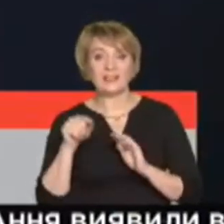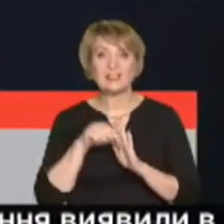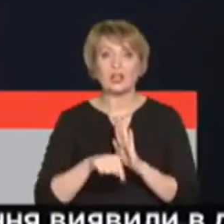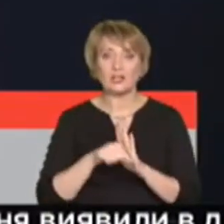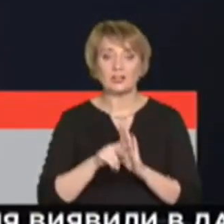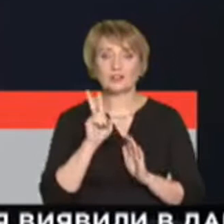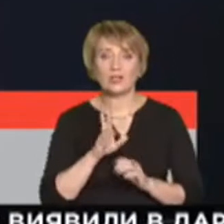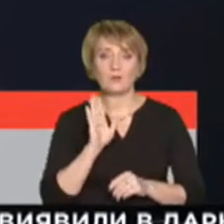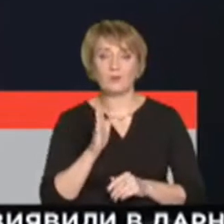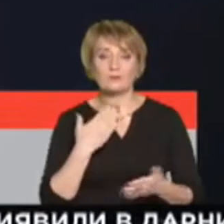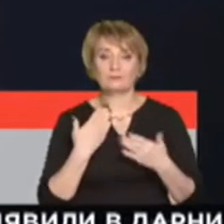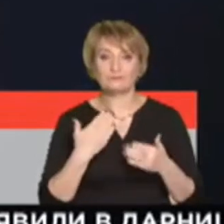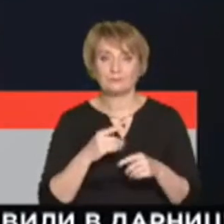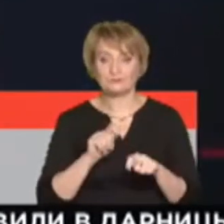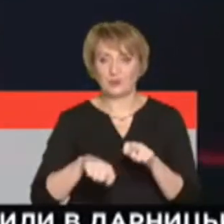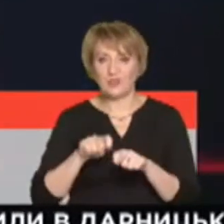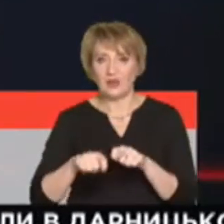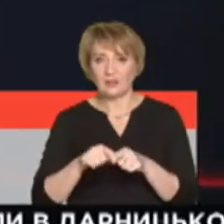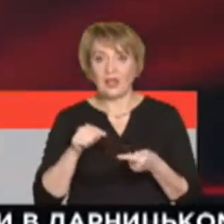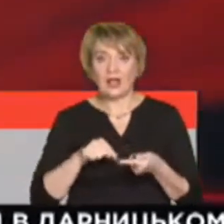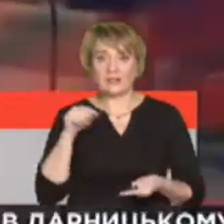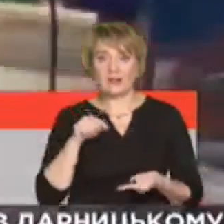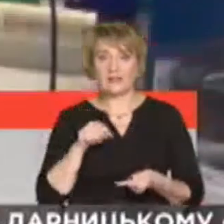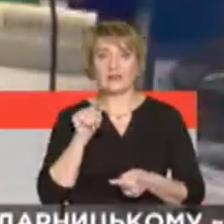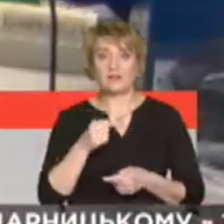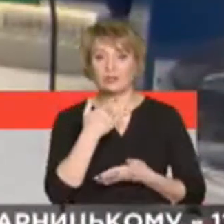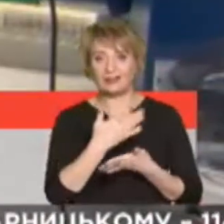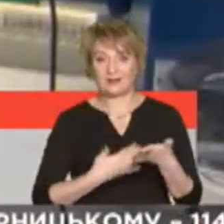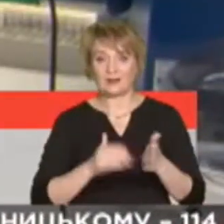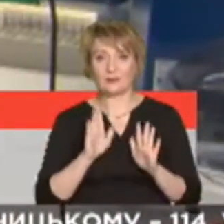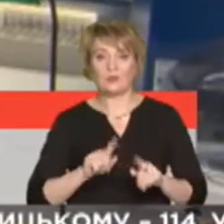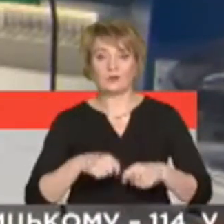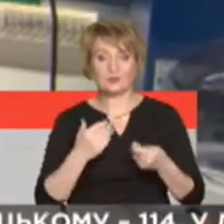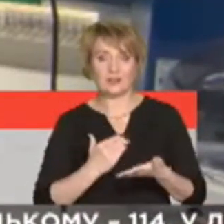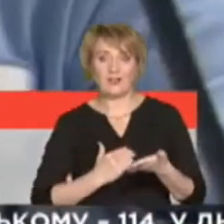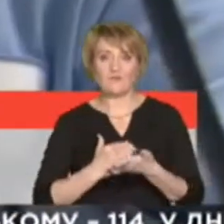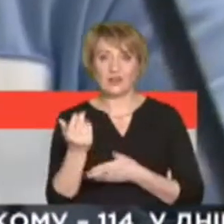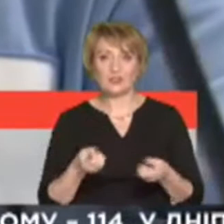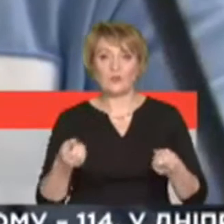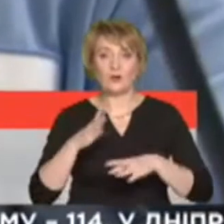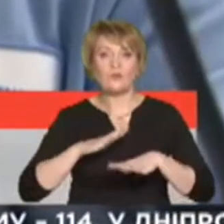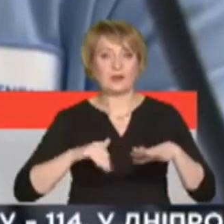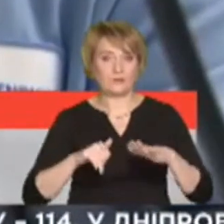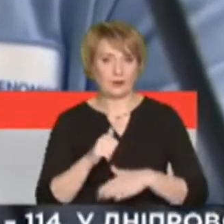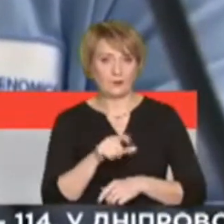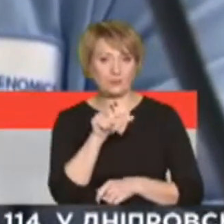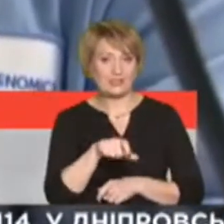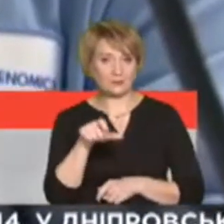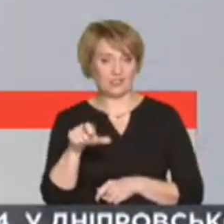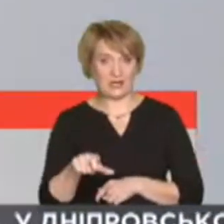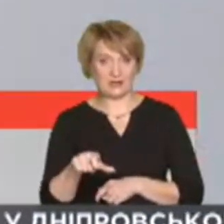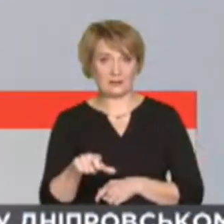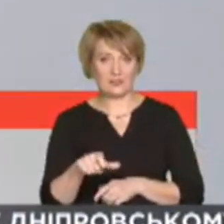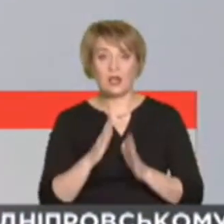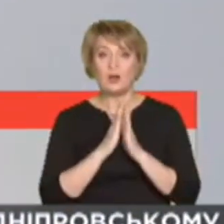будемо інтерпретувати аналізи. А ці дані може дати тільки висококваліфікований фаховий спеціаліст. Тому, будь